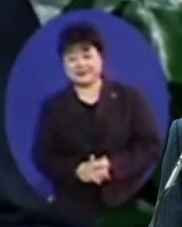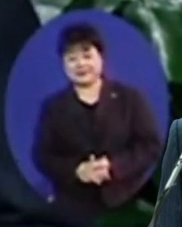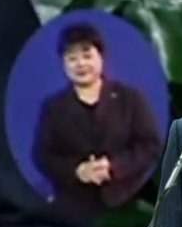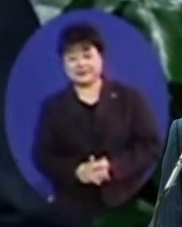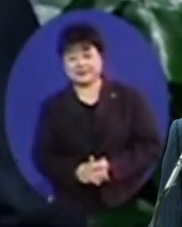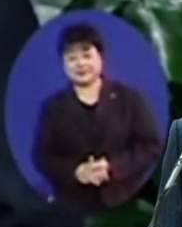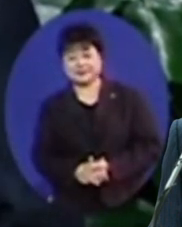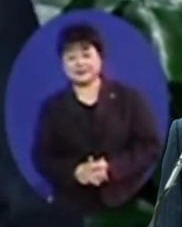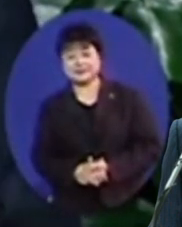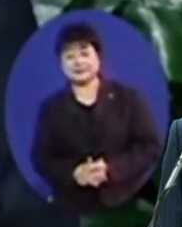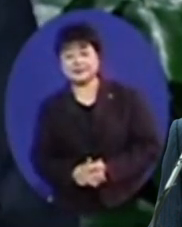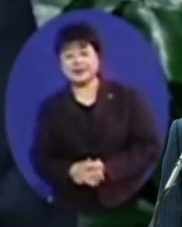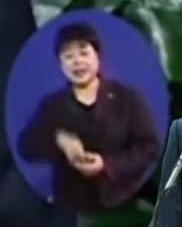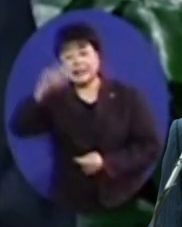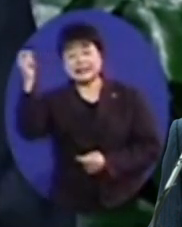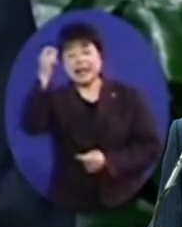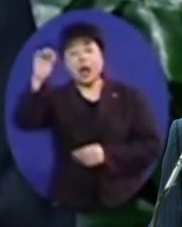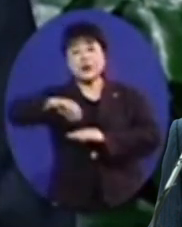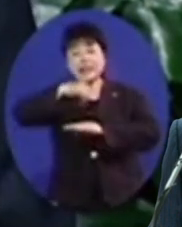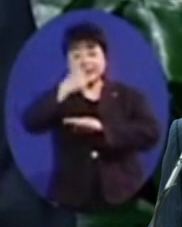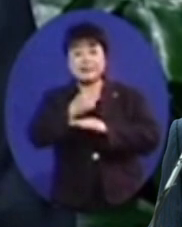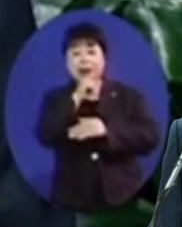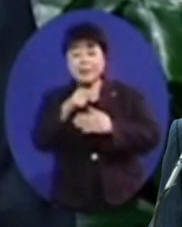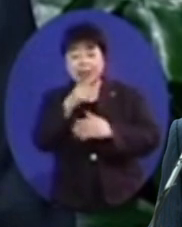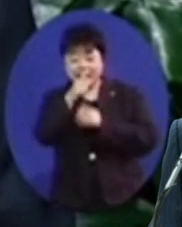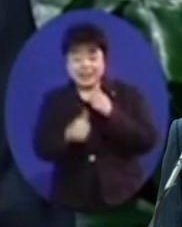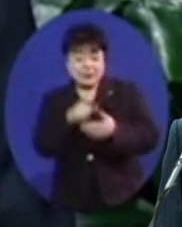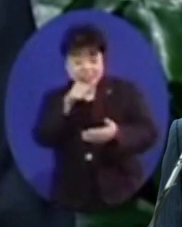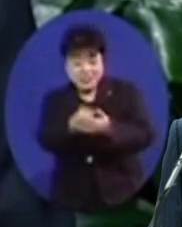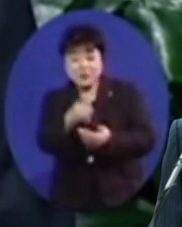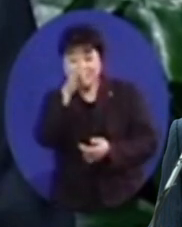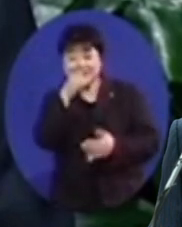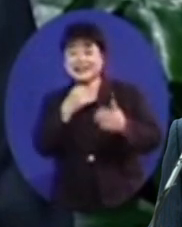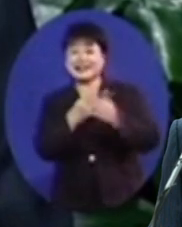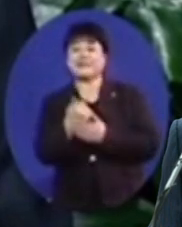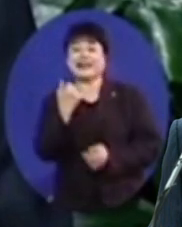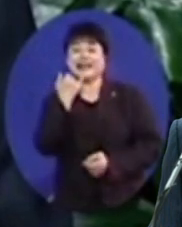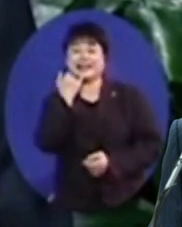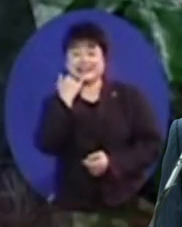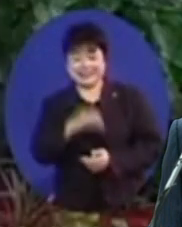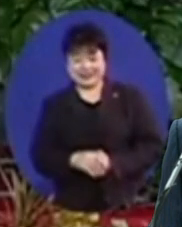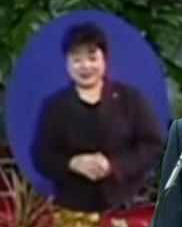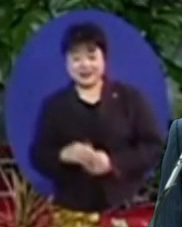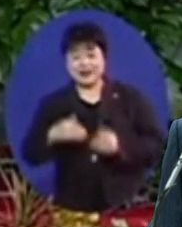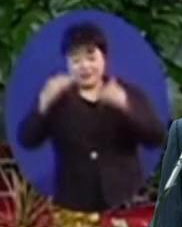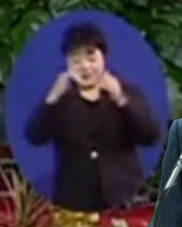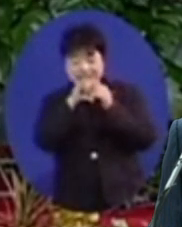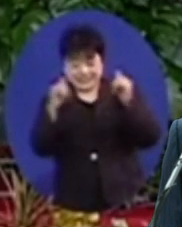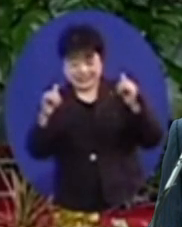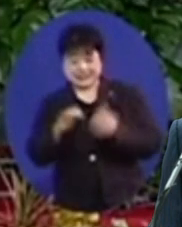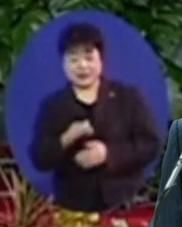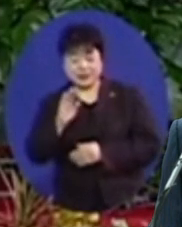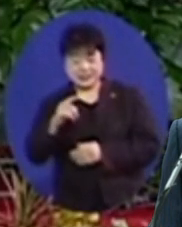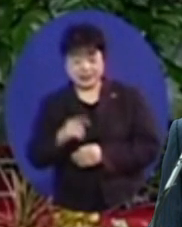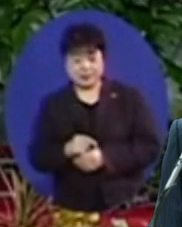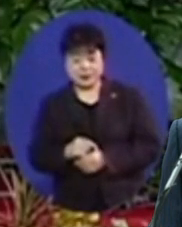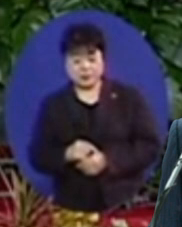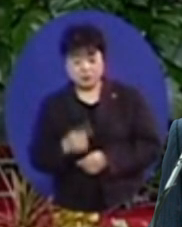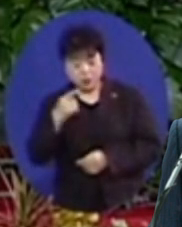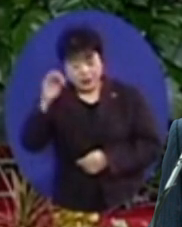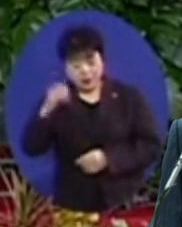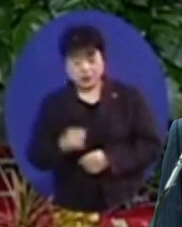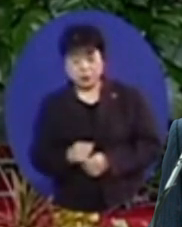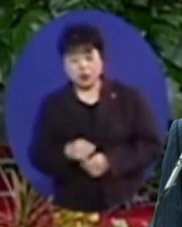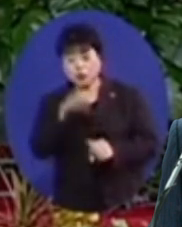다윗의 마음속에는 하나님이 점령하고 계셨습니다. 블레셋 사람은 다윗을 보고 저주를 했습니다.